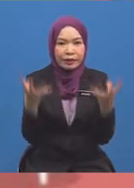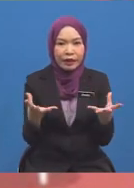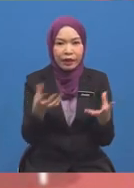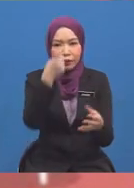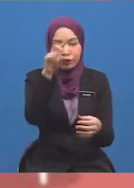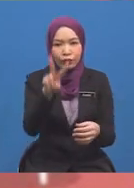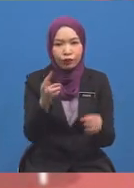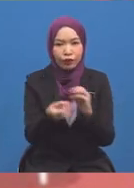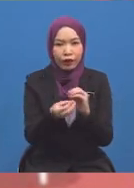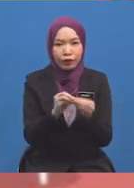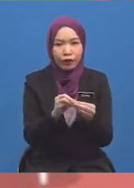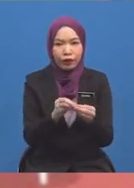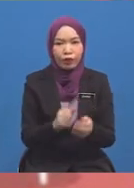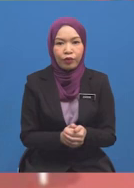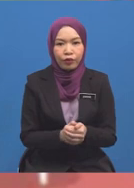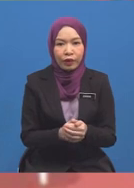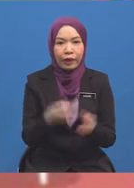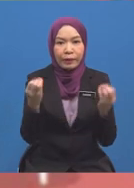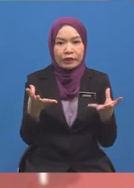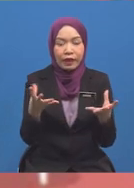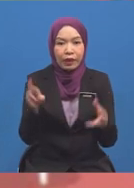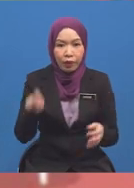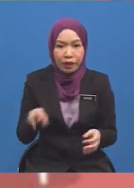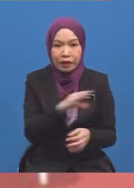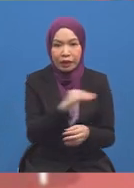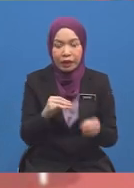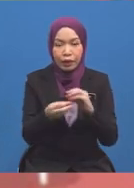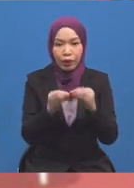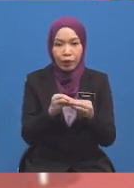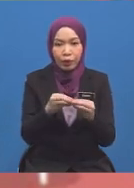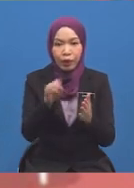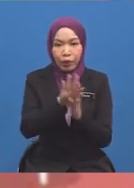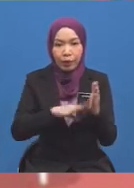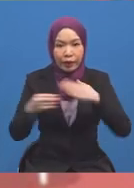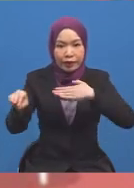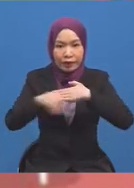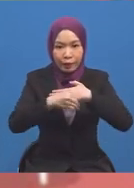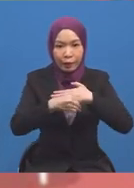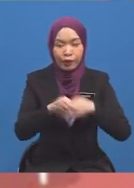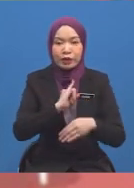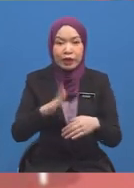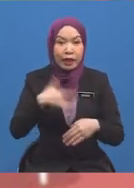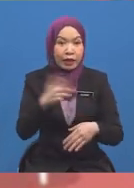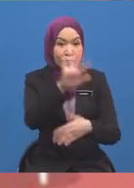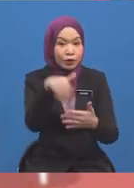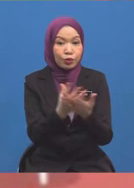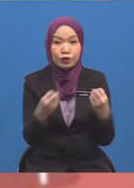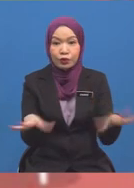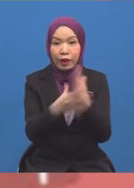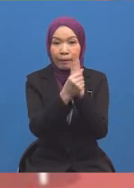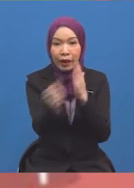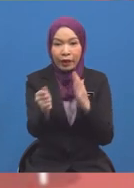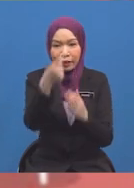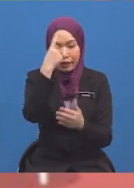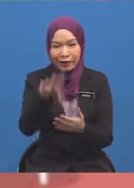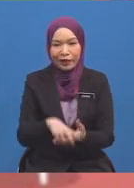wajah dan nomor bercampur cigura se kamu Bonda cukup Mahed akan bolehlah Cebong akhir